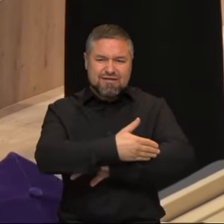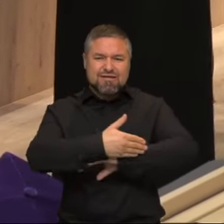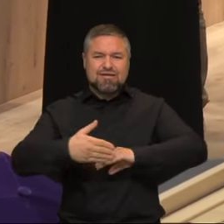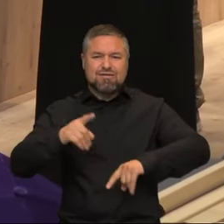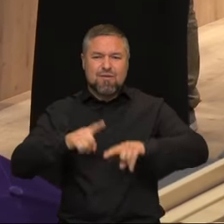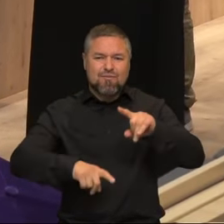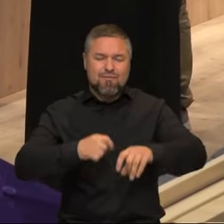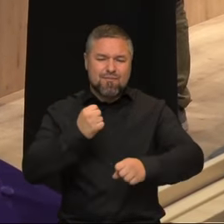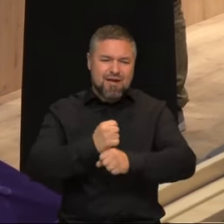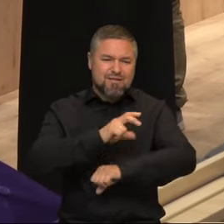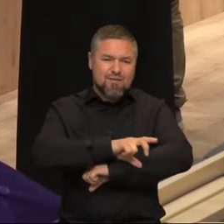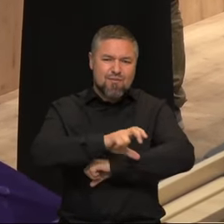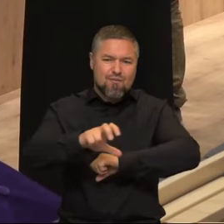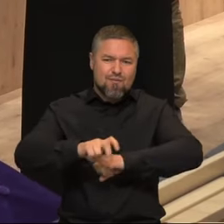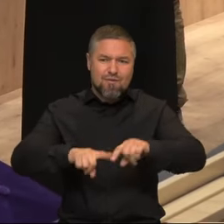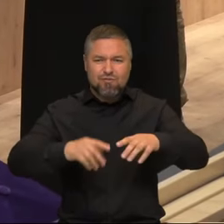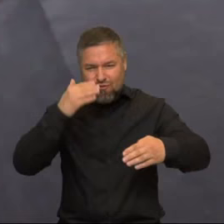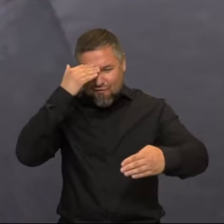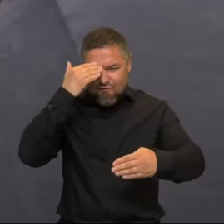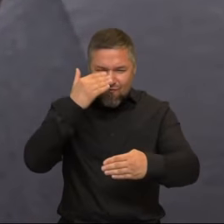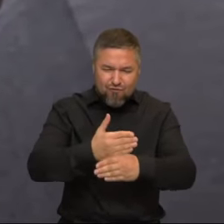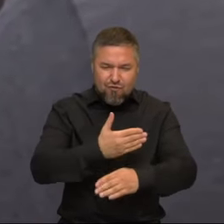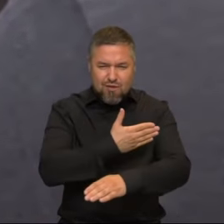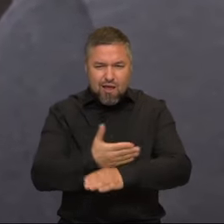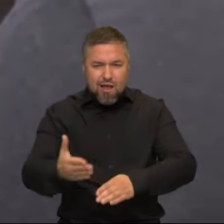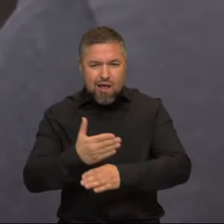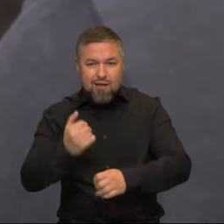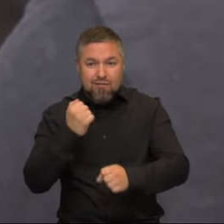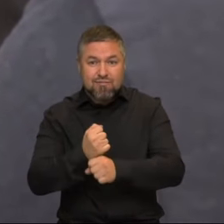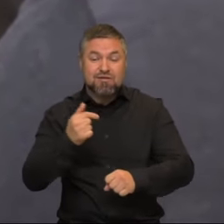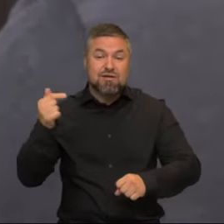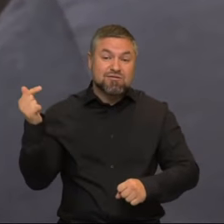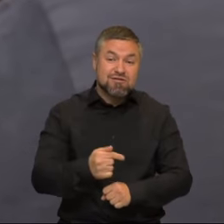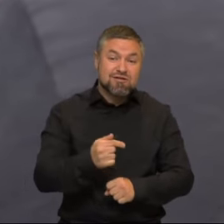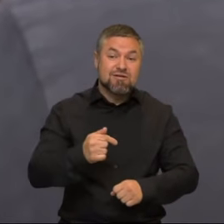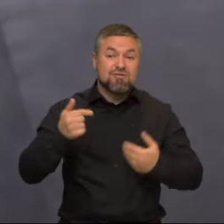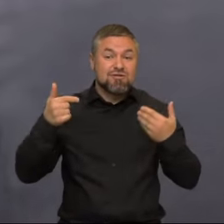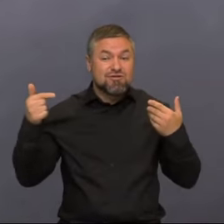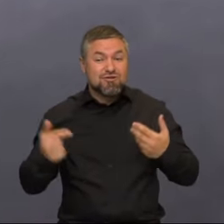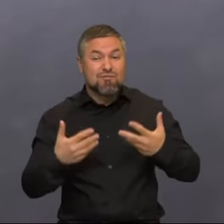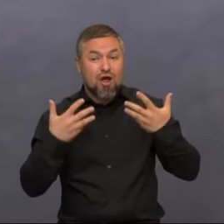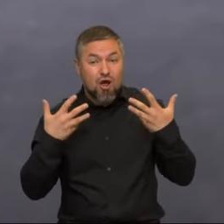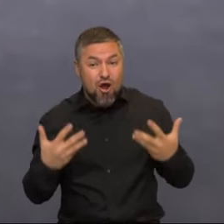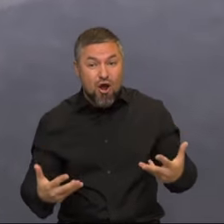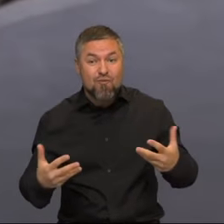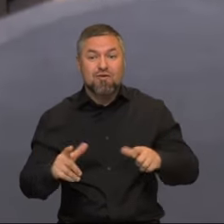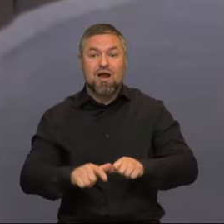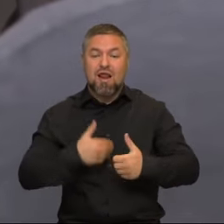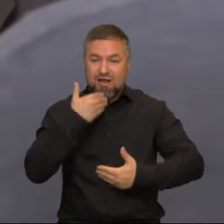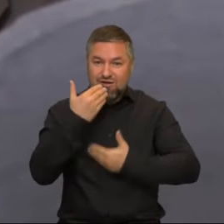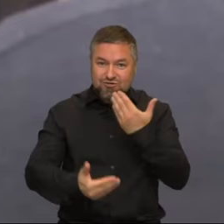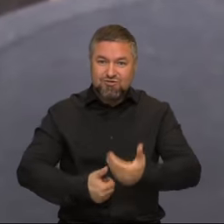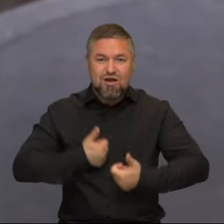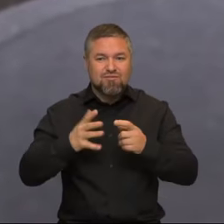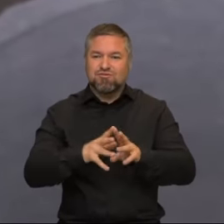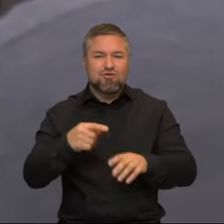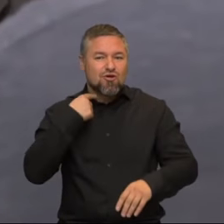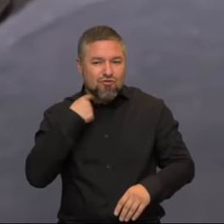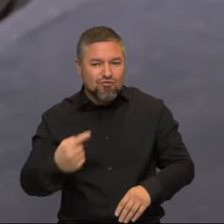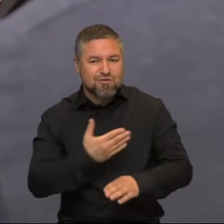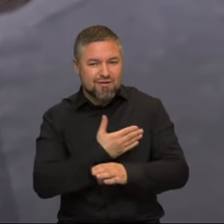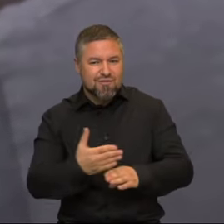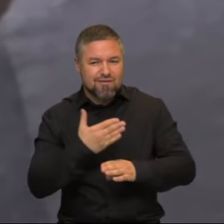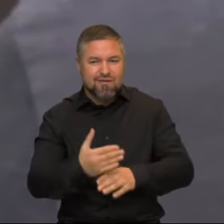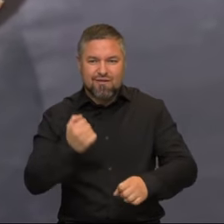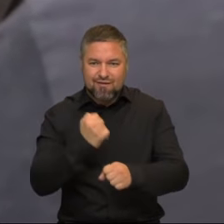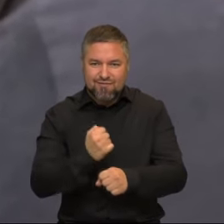pracy Politechniki Łódzkiej i siedział nocami. Panie profesorze, czasami trzeba odpoczywać, ale życzę, żeby pan profesor się nie nudził i dalej